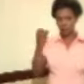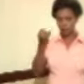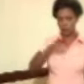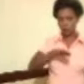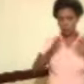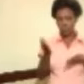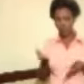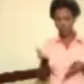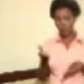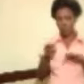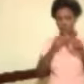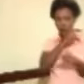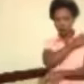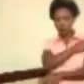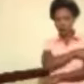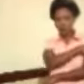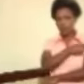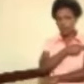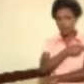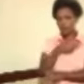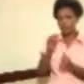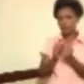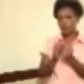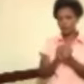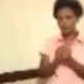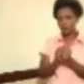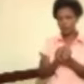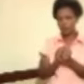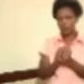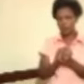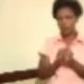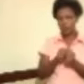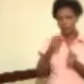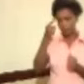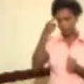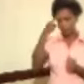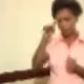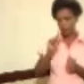l'hôpital avec T-shirt Mirlande Maniga Souyo.